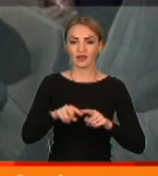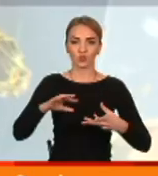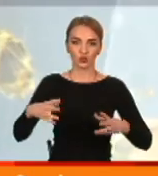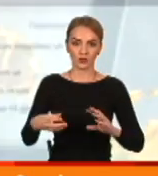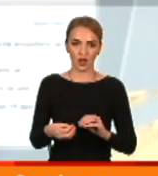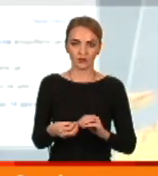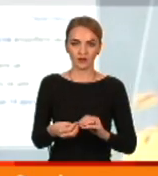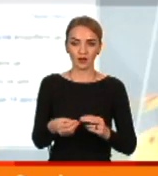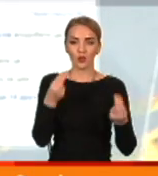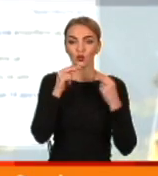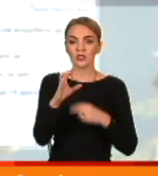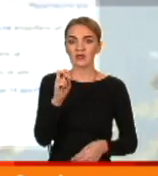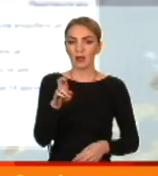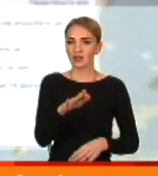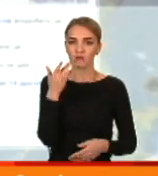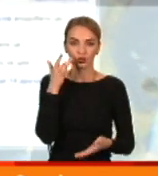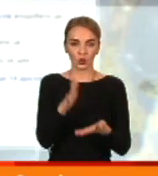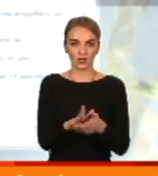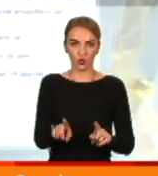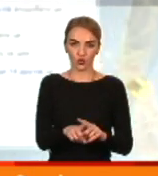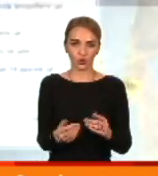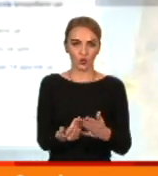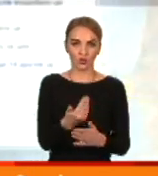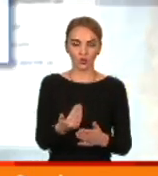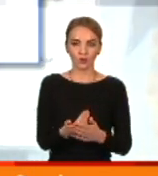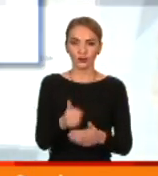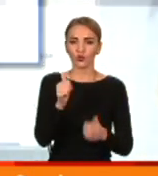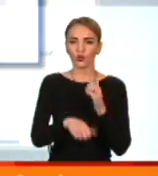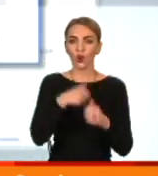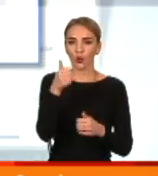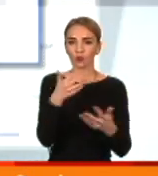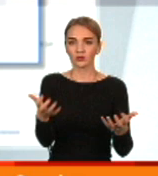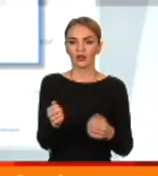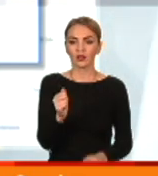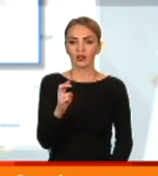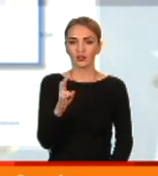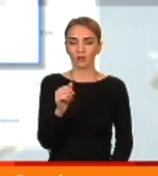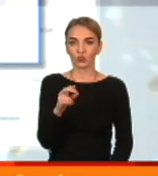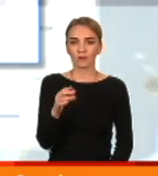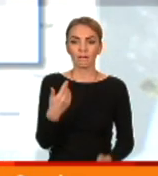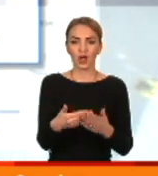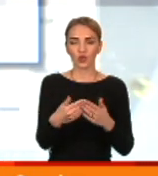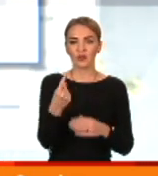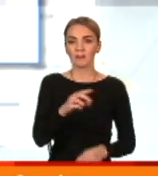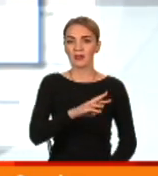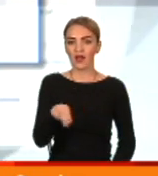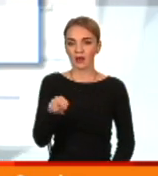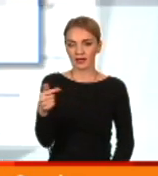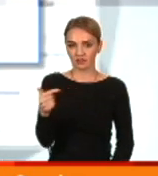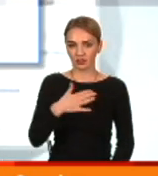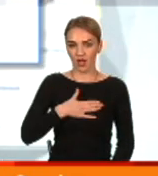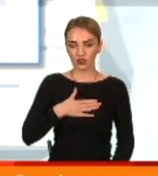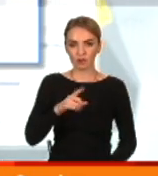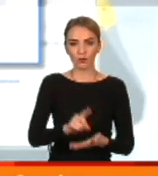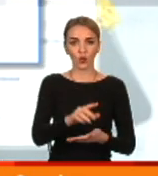результат. Лучше би САП не позорився з такою новостю. Щороку на утримання НАБУ та САП йде майже 1 мільярд гривень